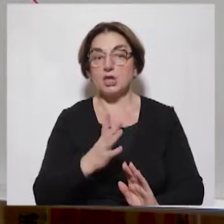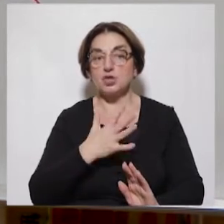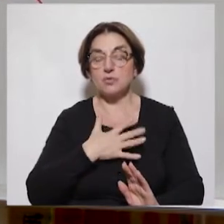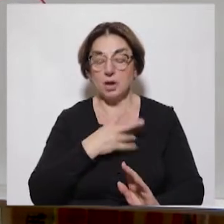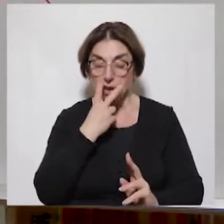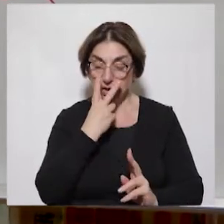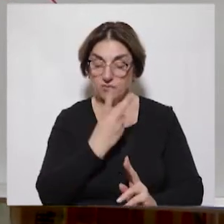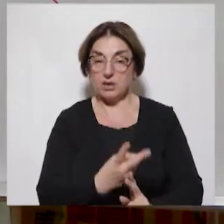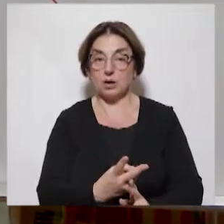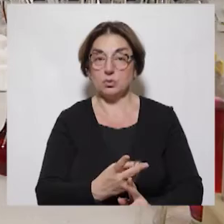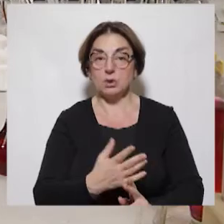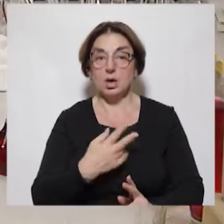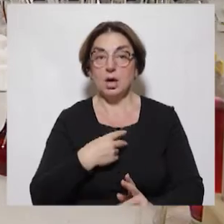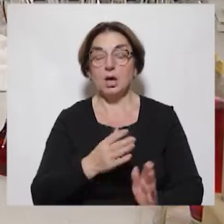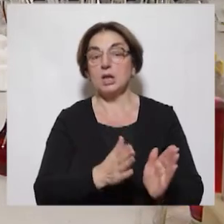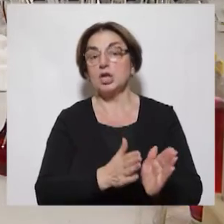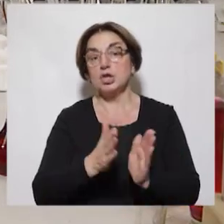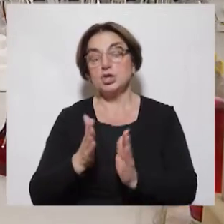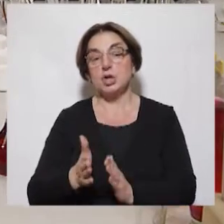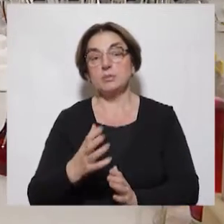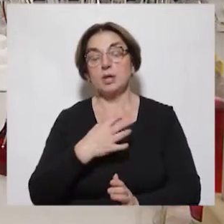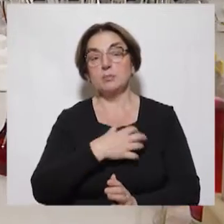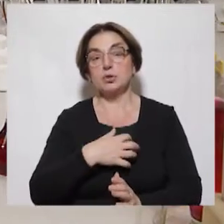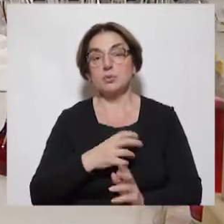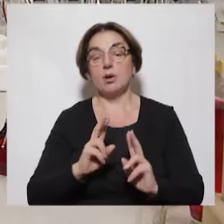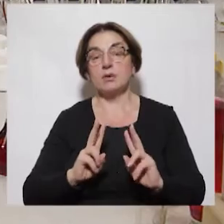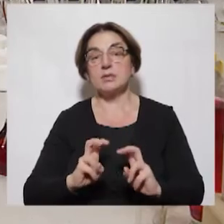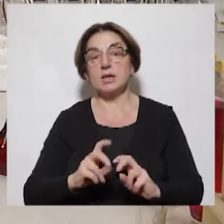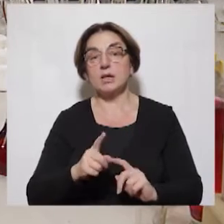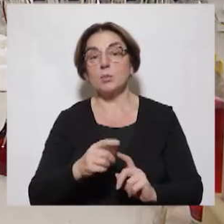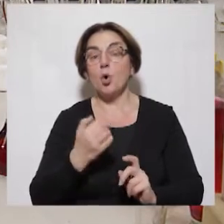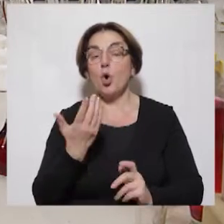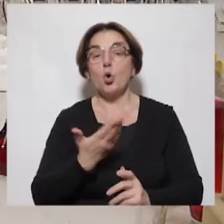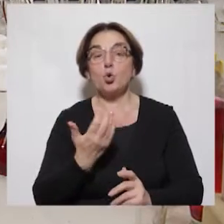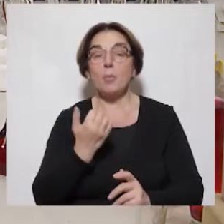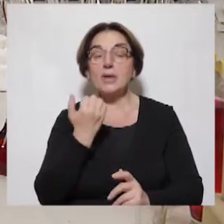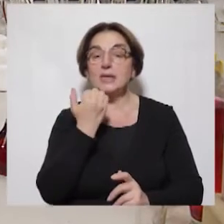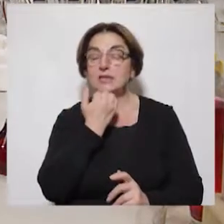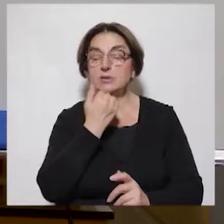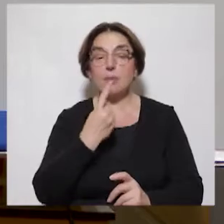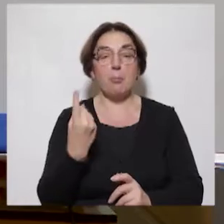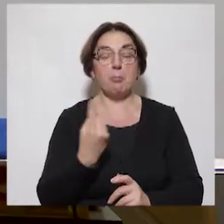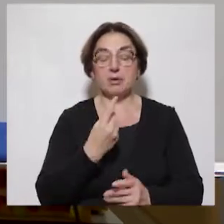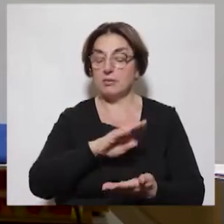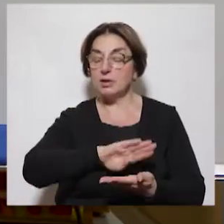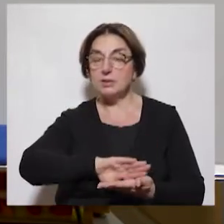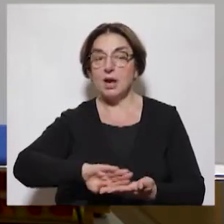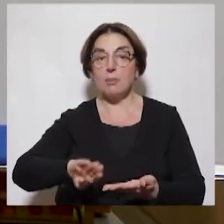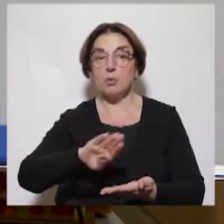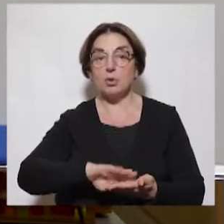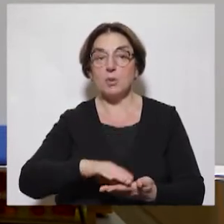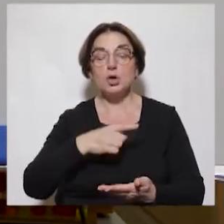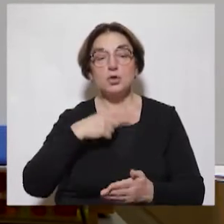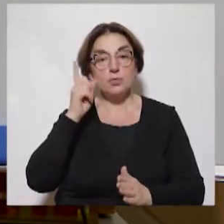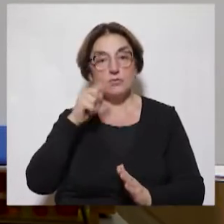რაღაც შევამჩნიოთ. ახლა გადავიდეთ შემდეგ მნიშვნელოვან საკითხზე. რომელი ნივთიერება გამოიხდება პირველად? ჩვენ თავხდებით იმაზე,